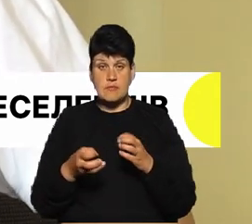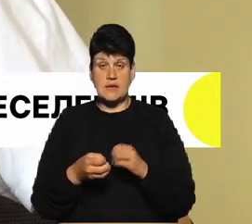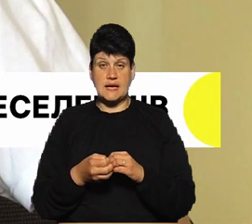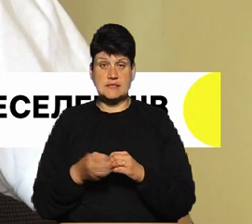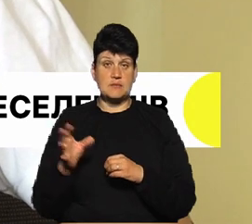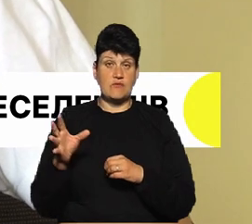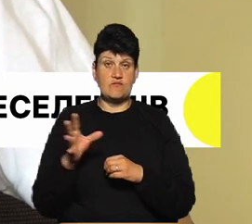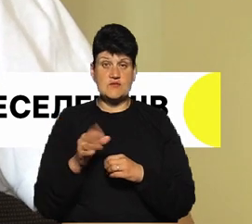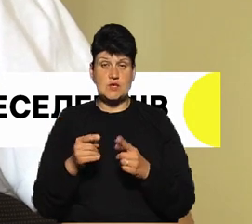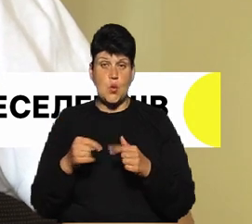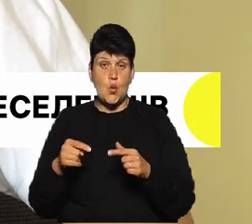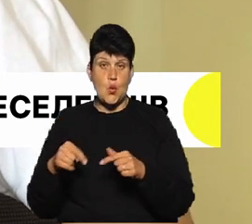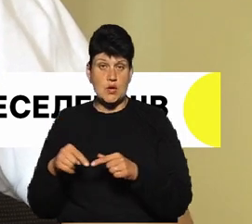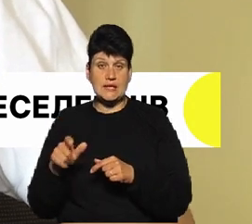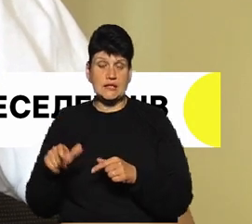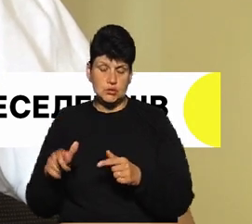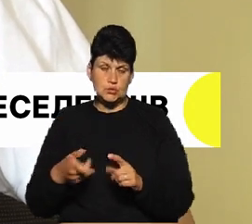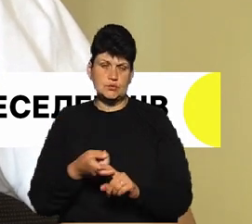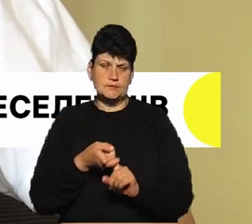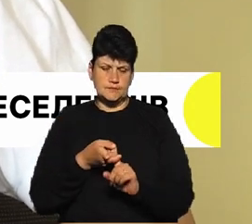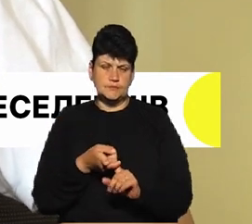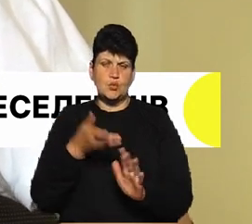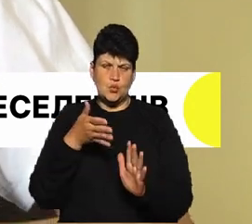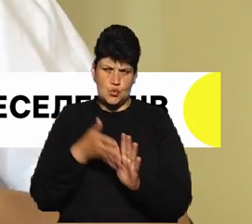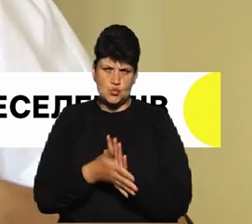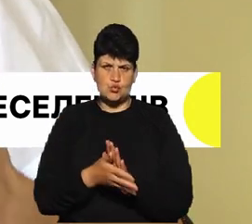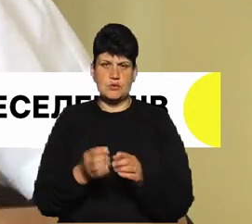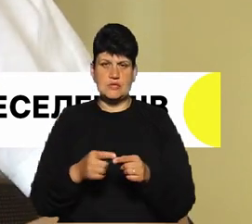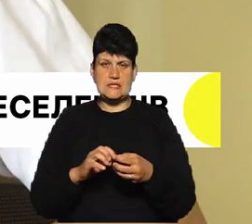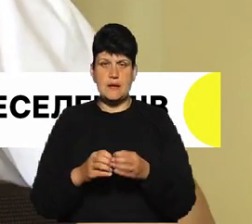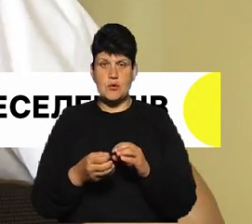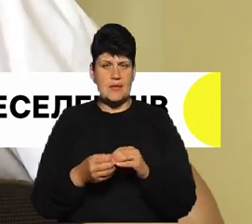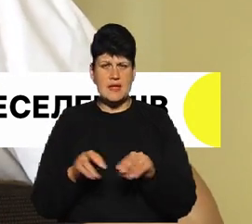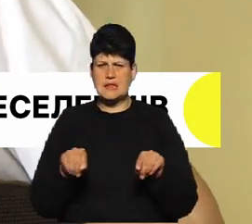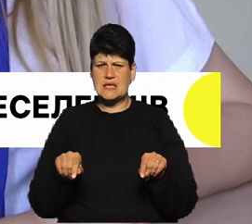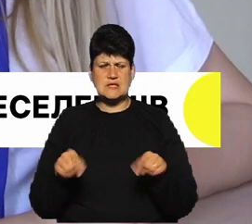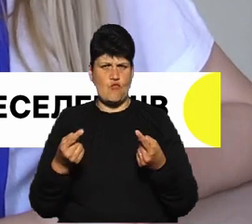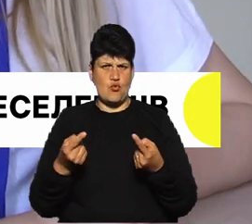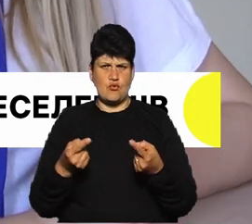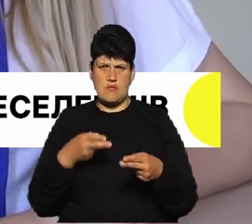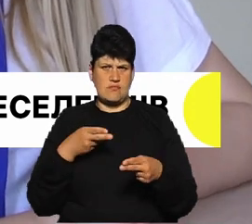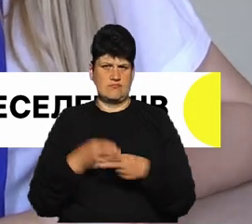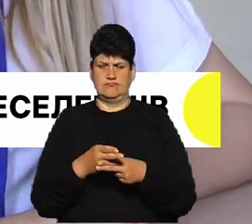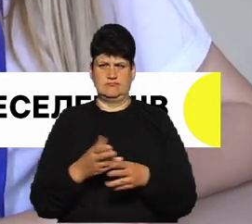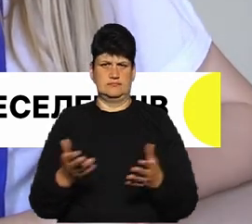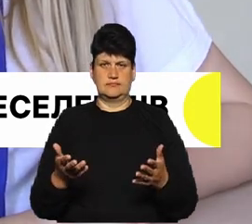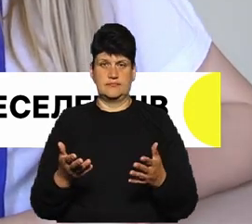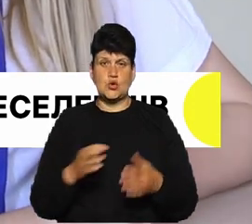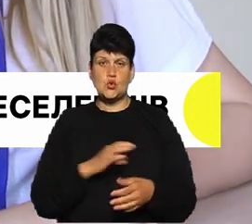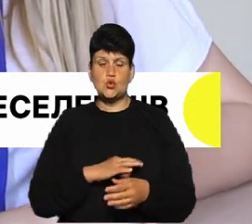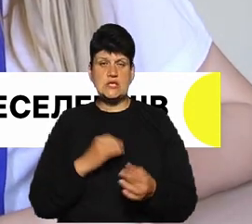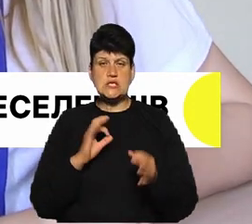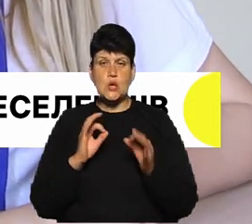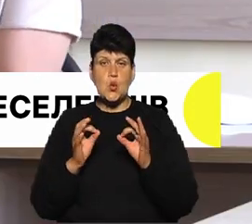органи тут і всі люди йдуть на контакт, вони розуміють цю проблему і вони не створюють зайвих якихось перепон. Юридичні консультації